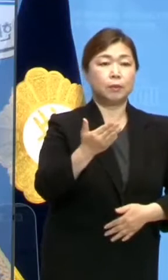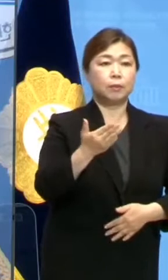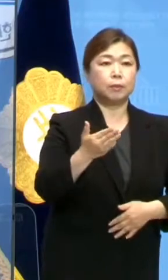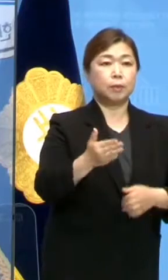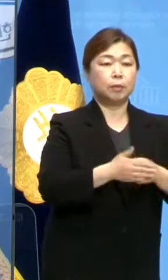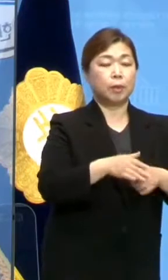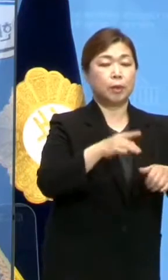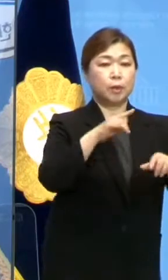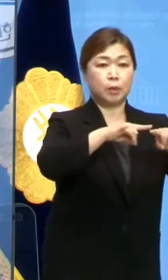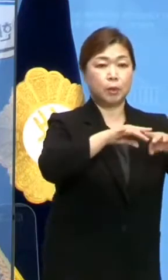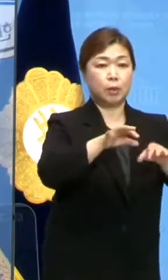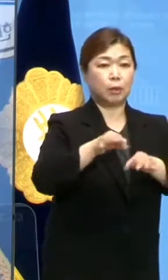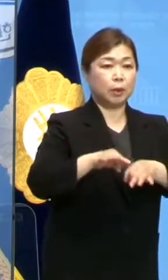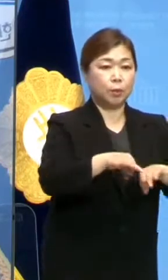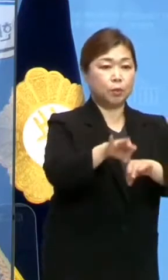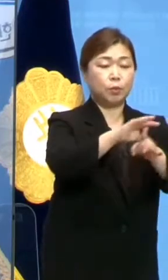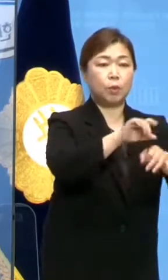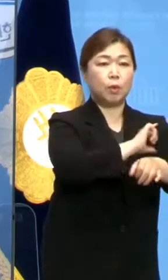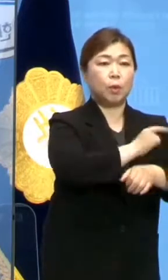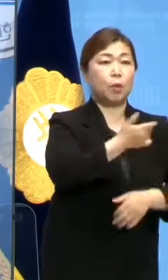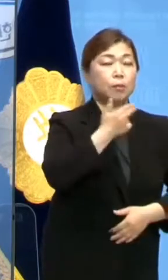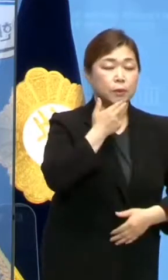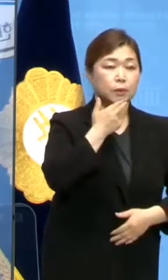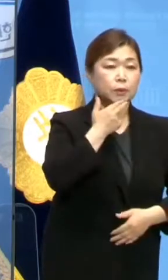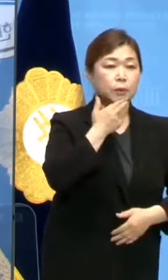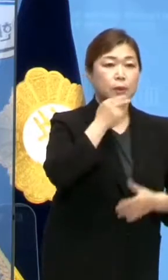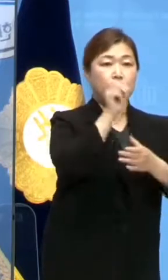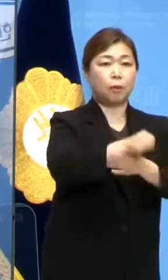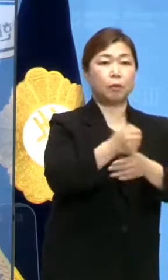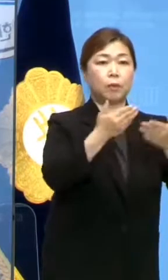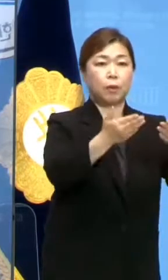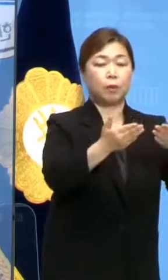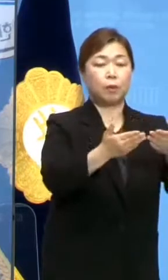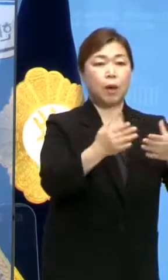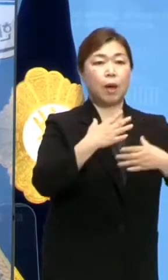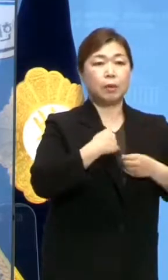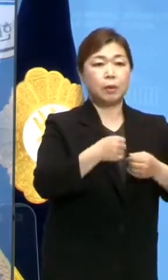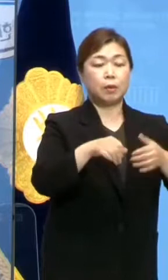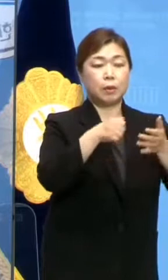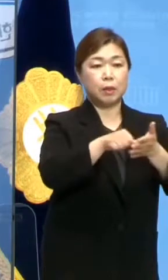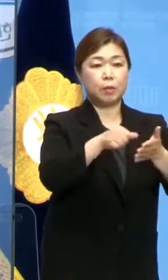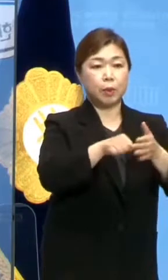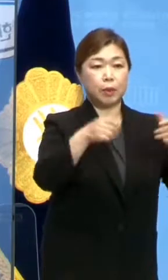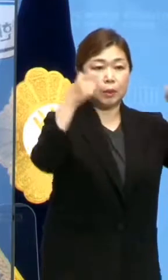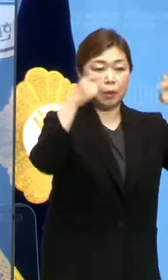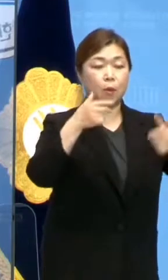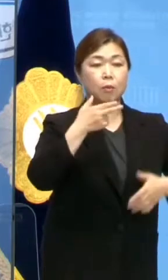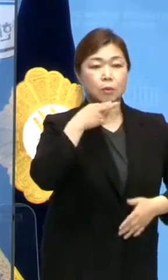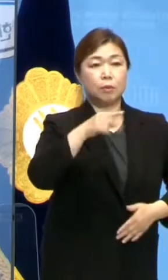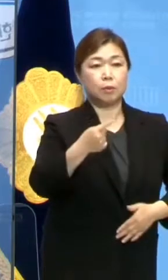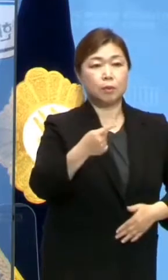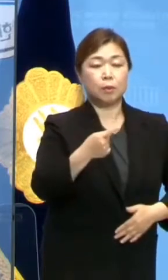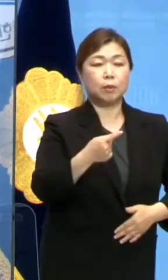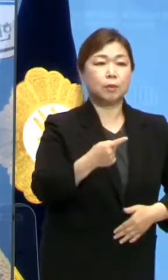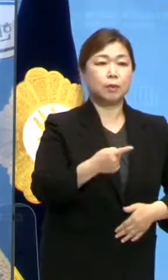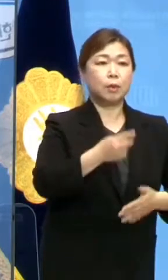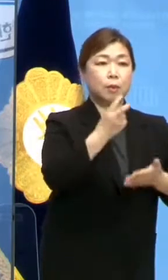전동 킥보드 에 무면허 운전이 허용되고 안정 장비를 착용하지 않아도